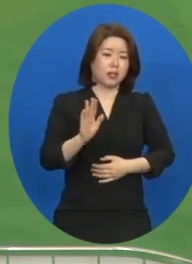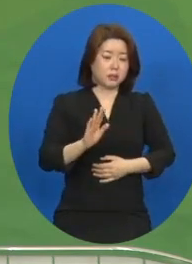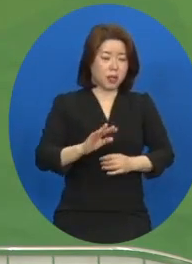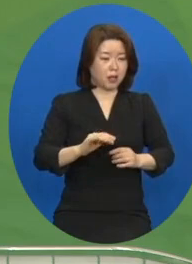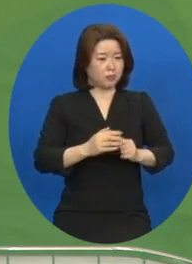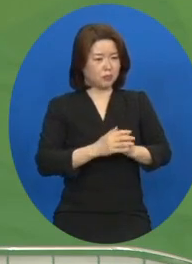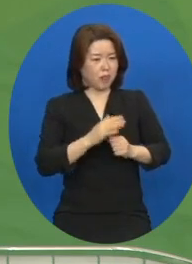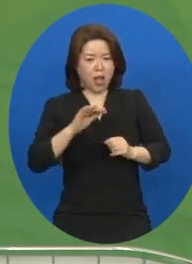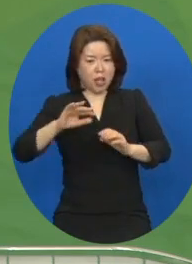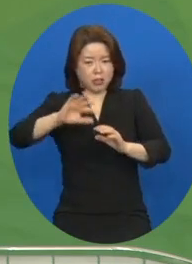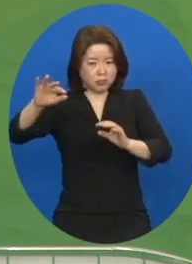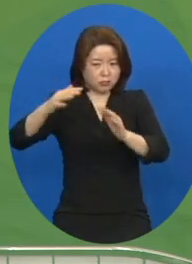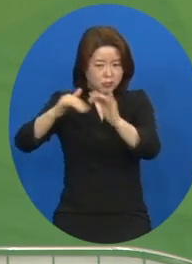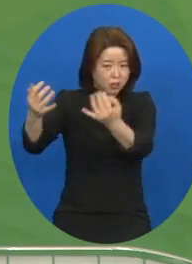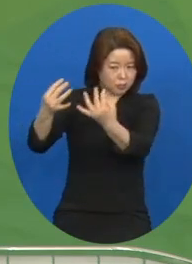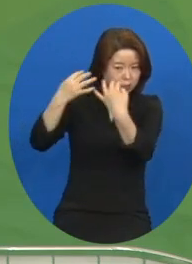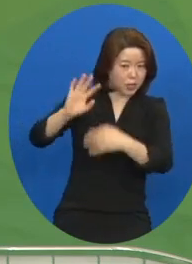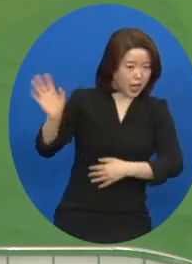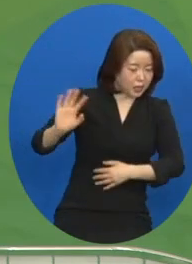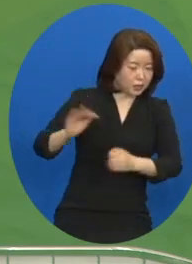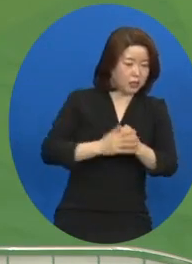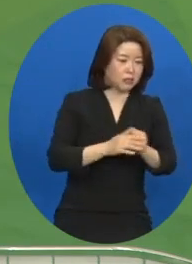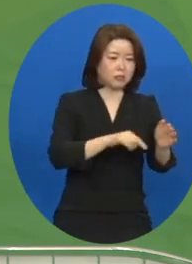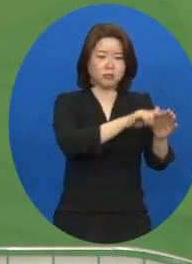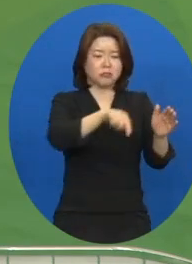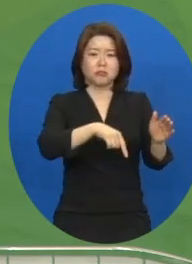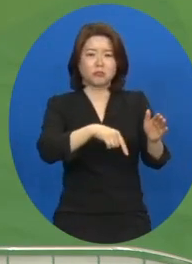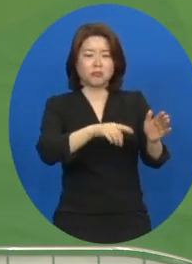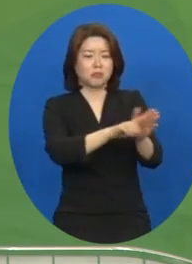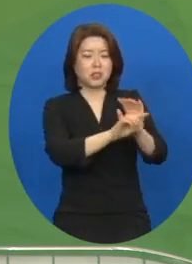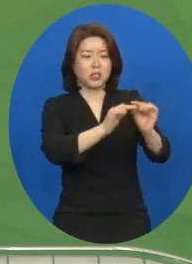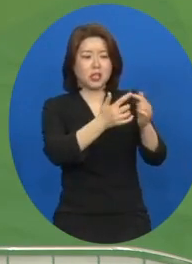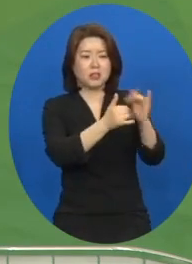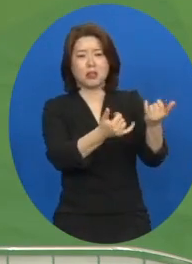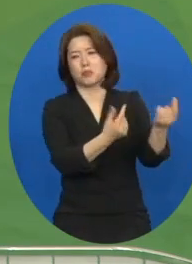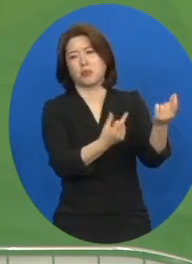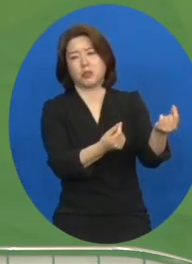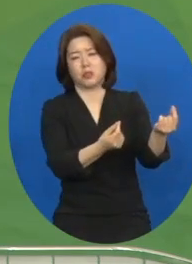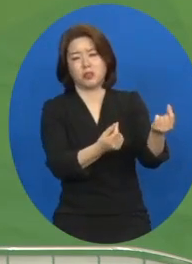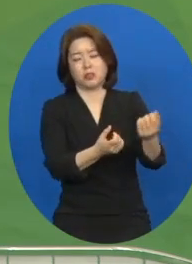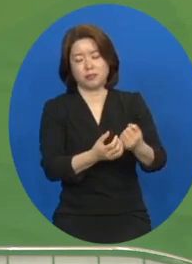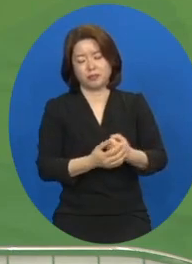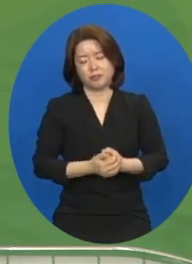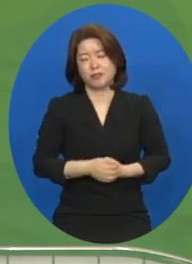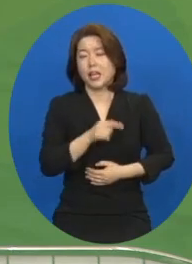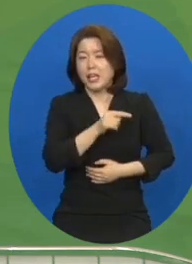바가 없었어요. 그게 아간이 지은 죄예요.